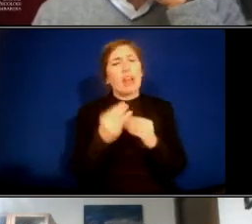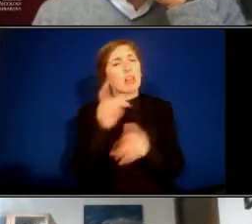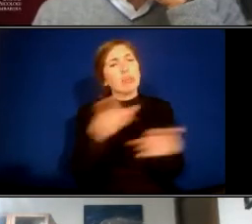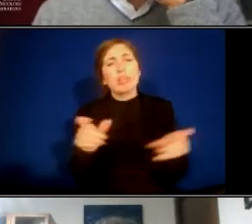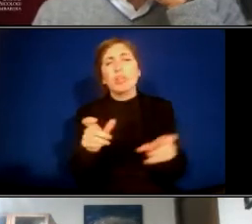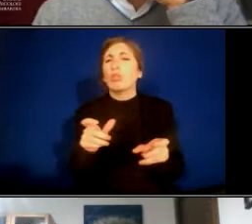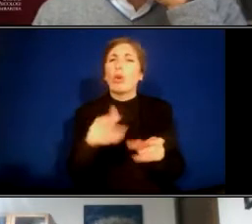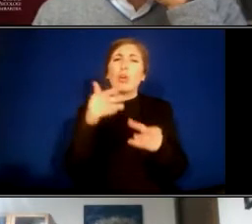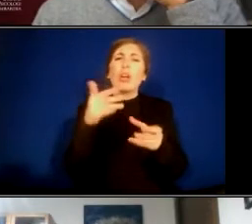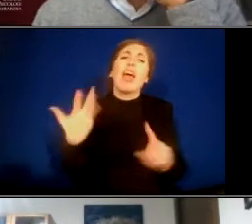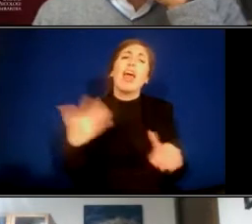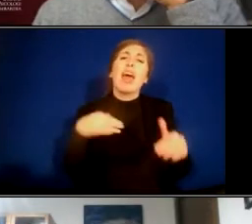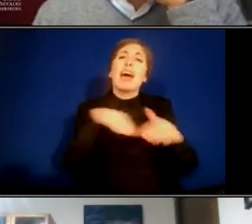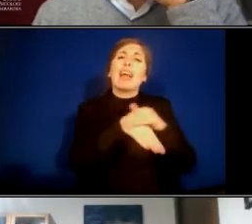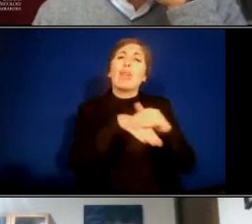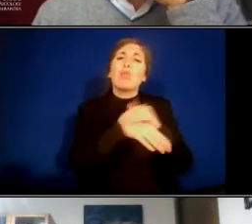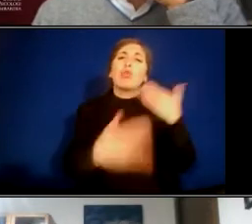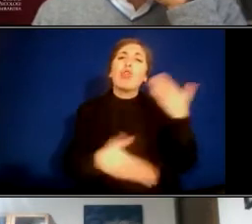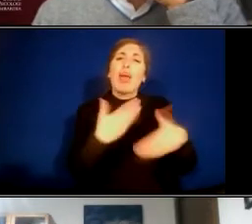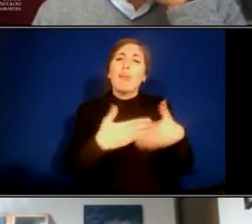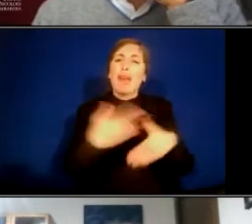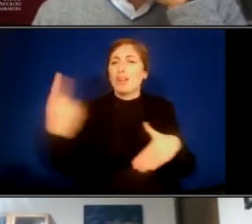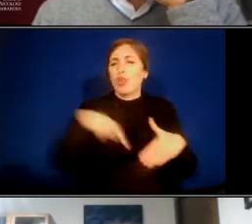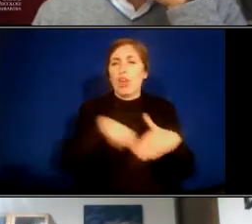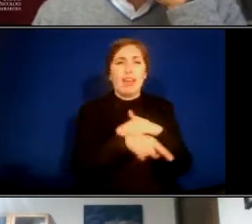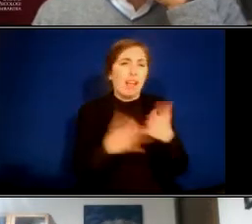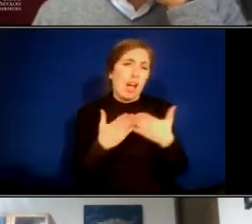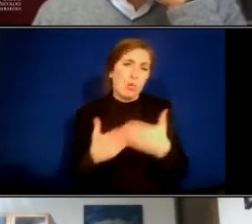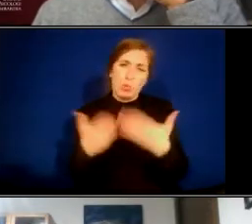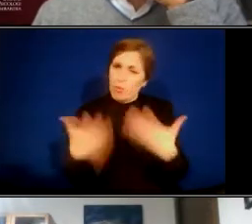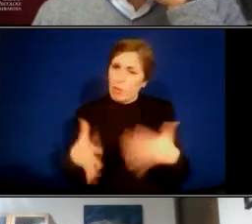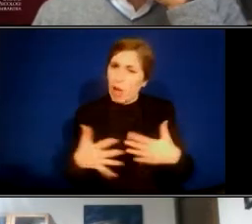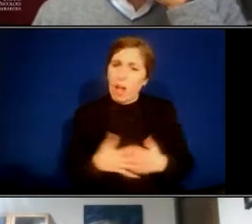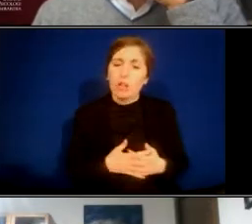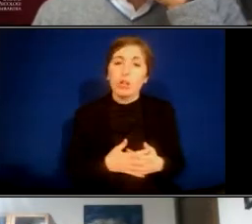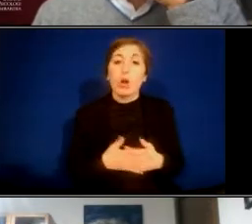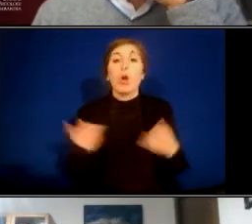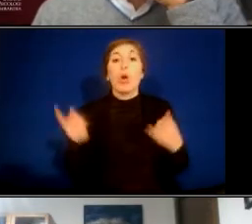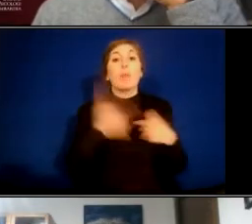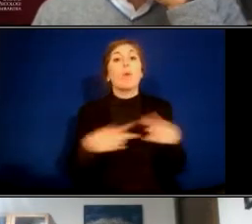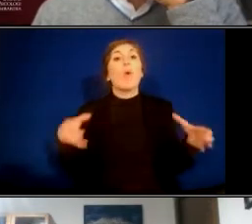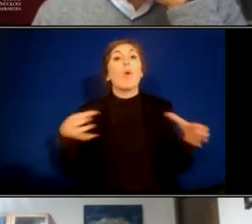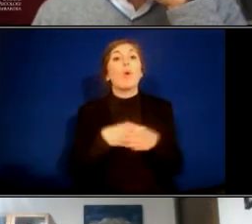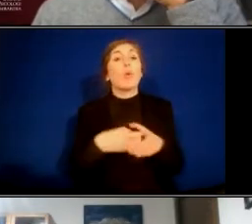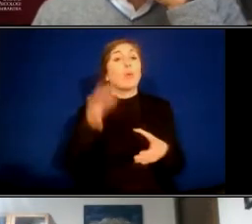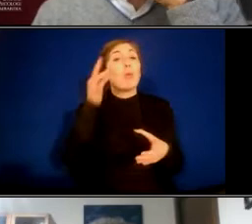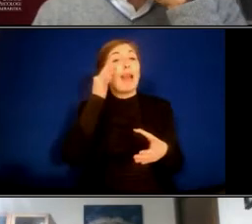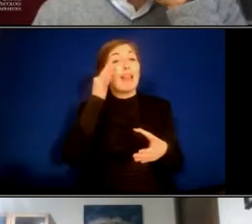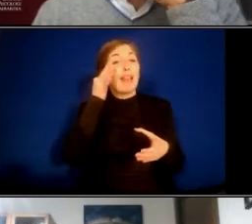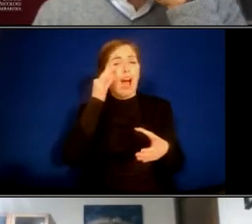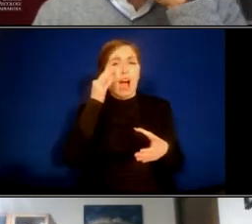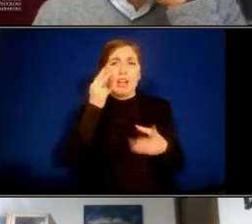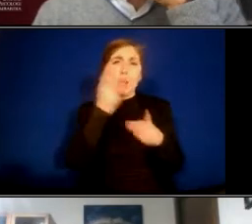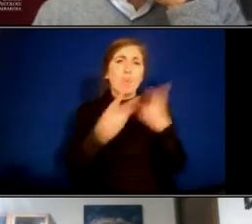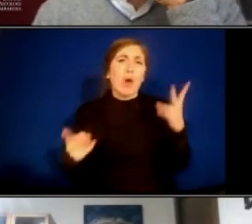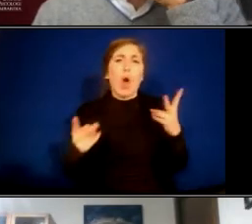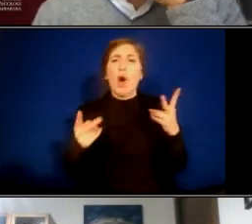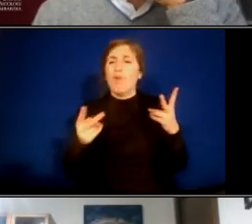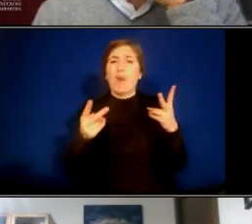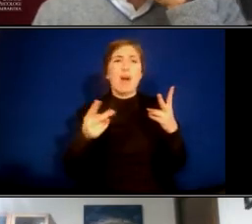e attraverso appunto anche aiuti umanitari che cercano di, appunto, coordinati con la rete dei paesi